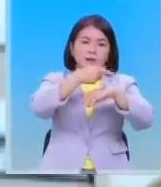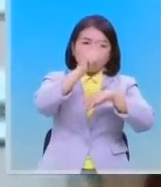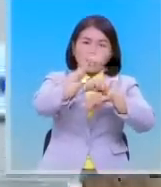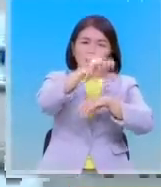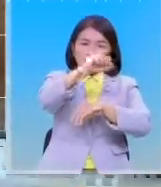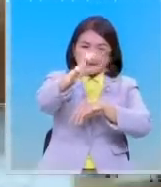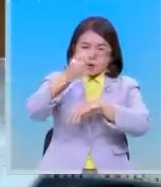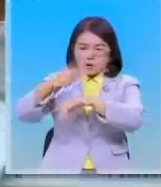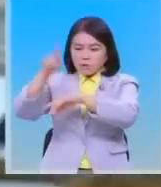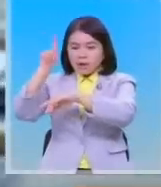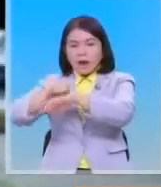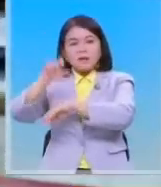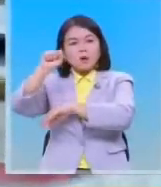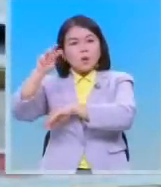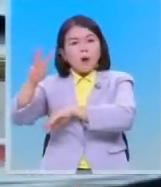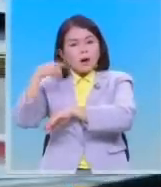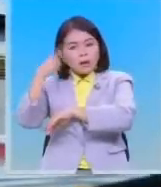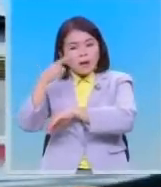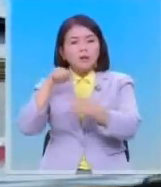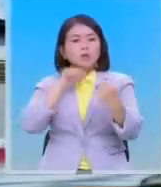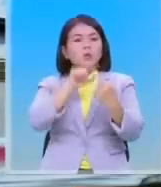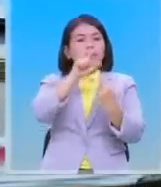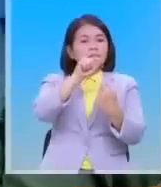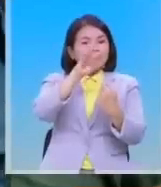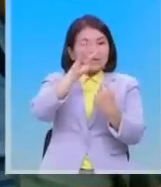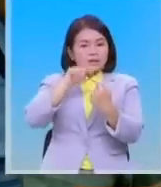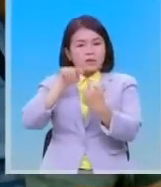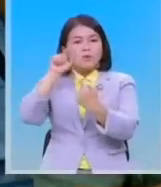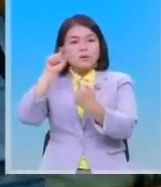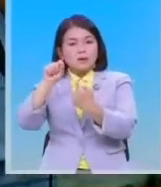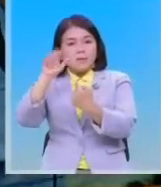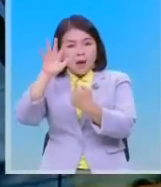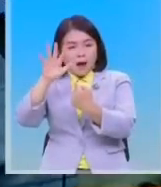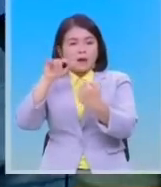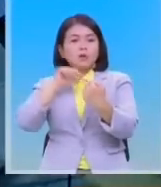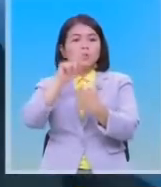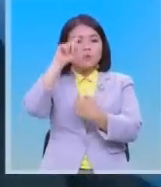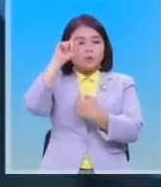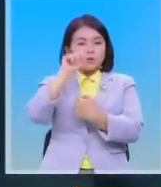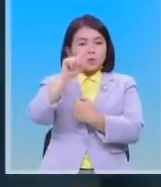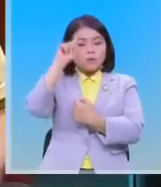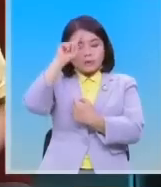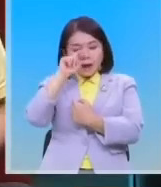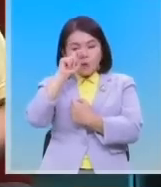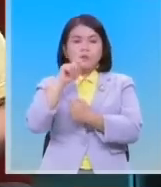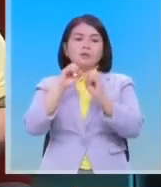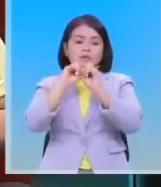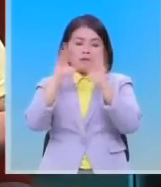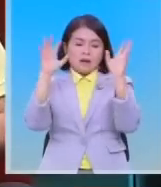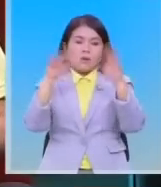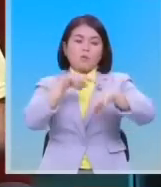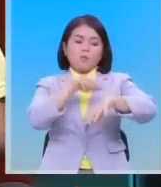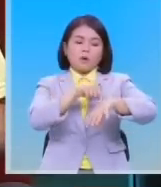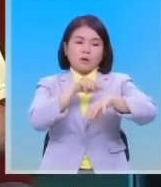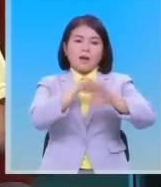นะคะก็24 25ก็คือสัปดาห์หน้านี้แล้ววันศุกร์วันเสาร์นะคะก็เป็นกำหนดการไ